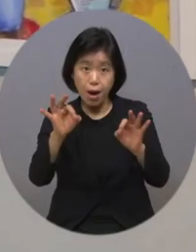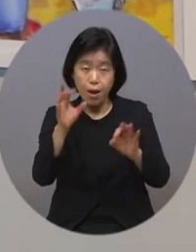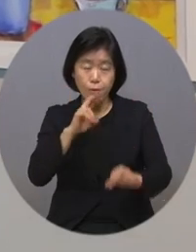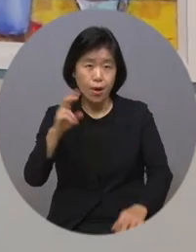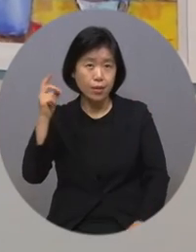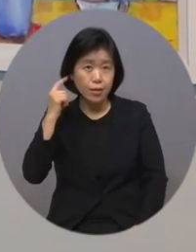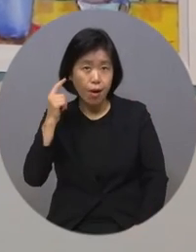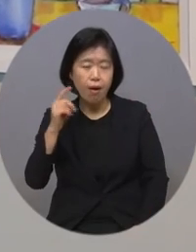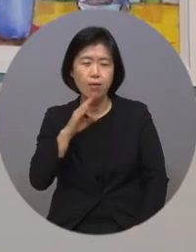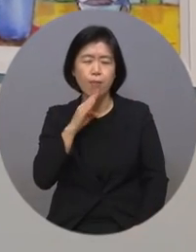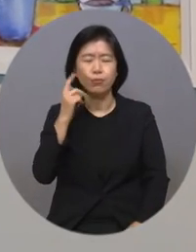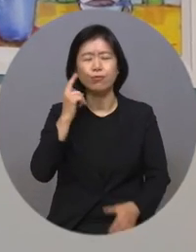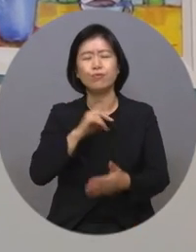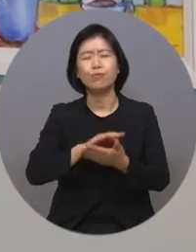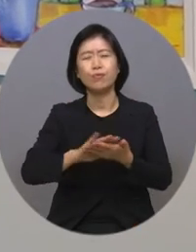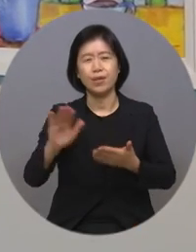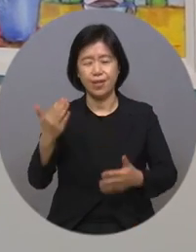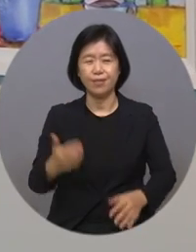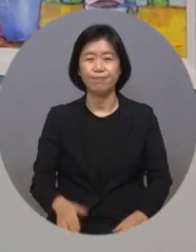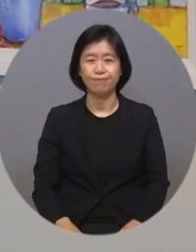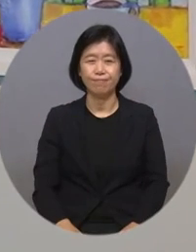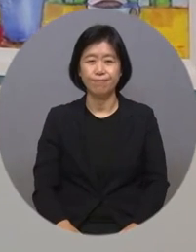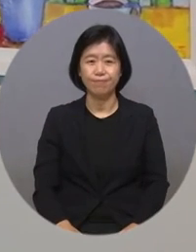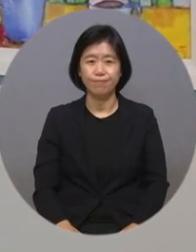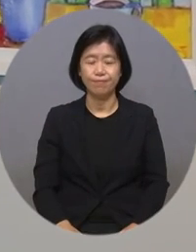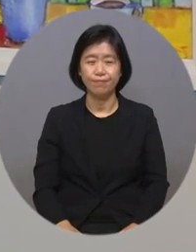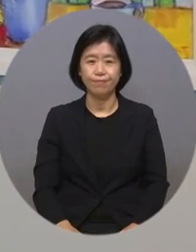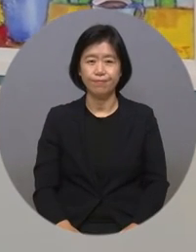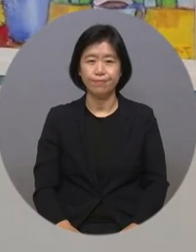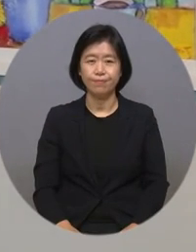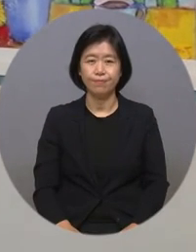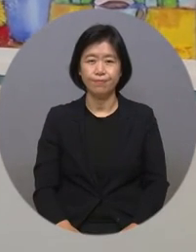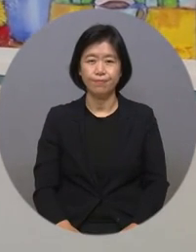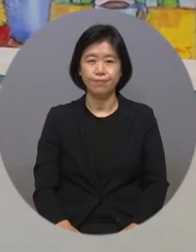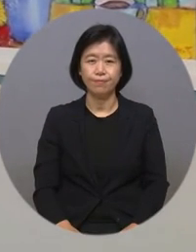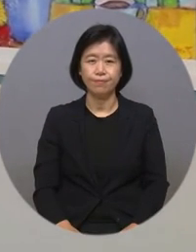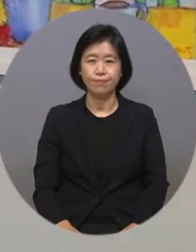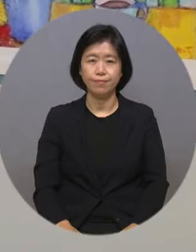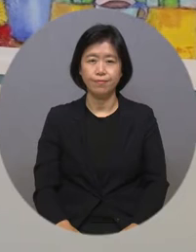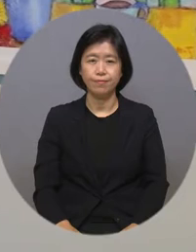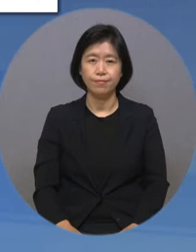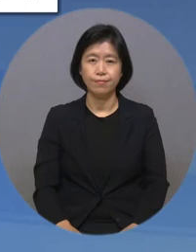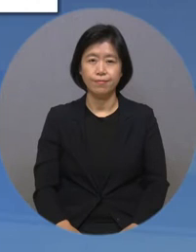휴식과 위로의 자리가 되고 있습니다. 복지TV 뉴스 이소영입니다.